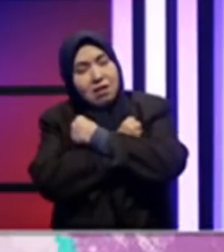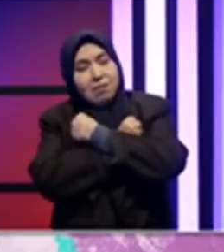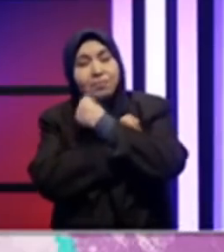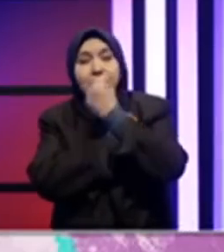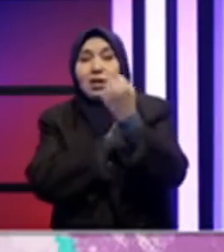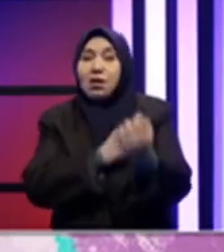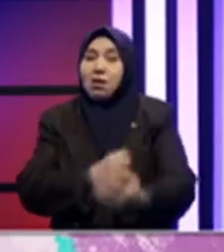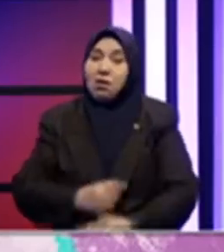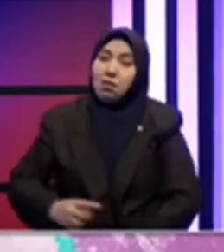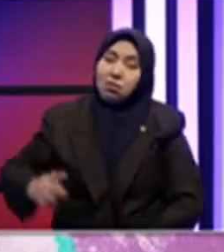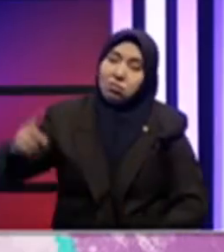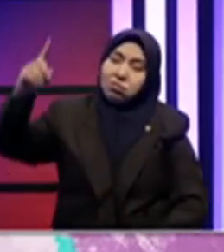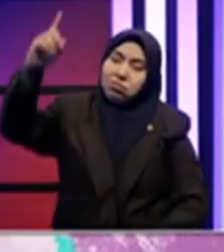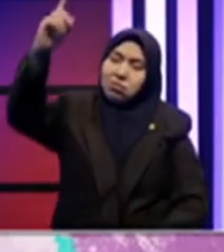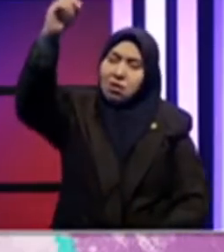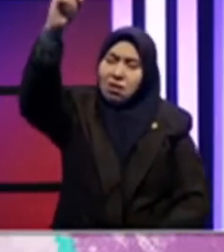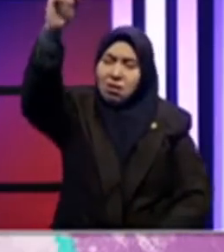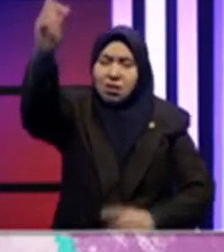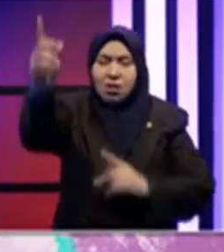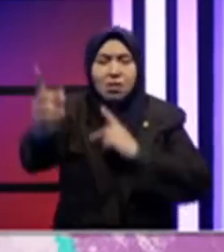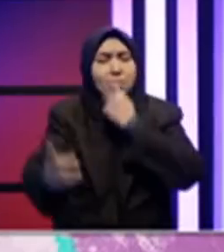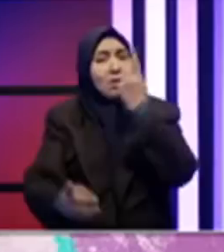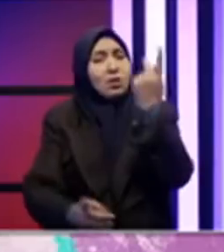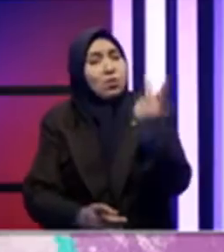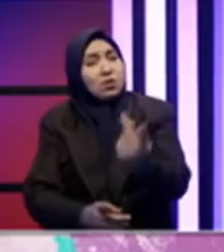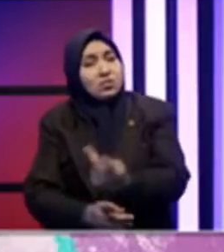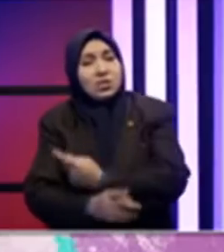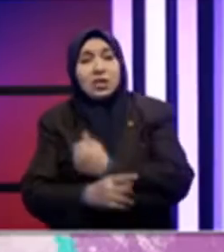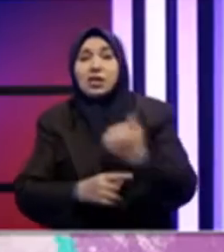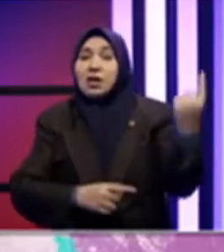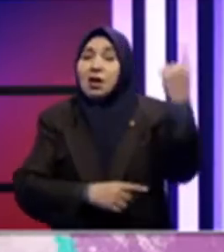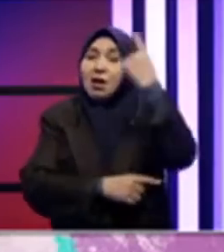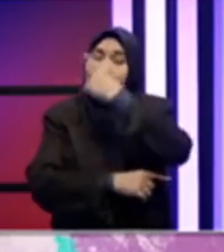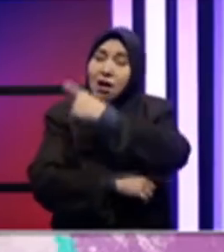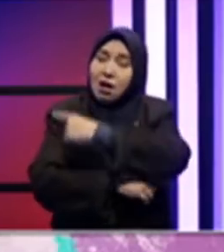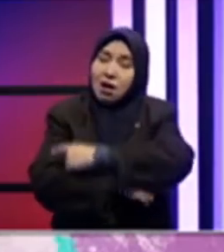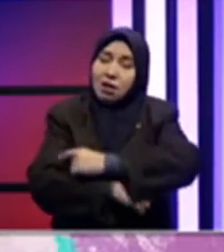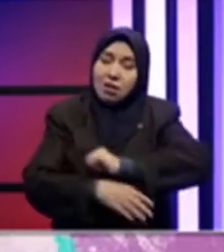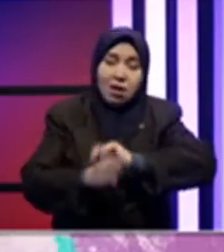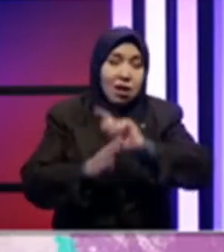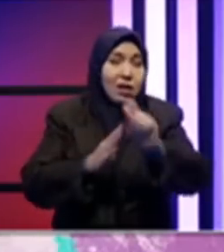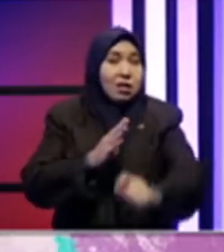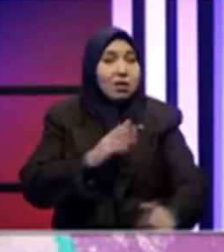الرحيم مالك يوم